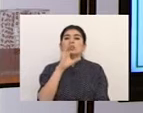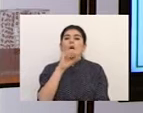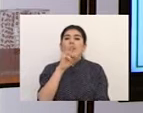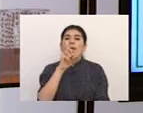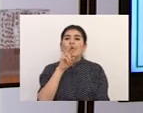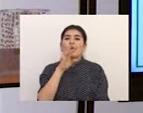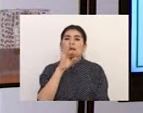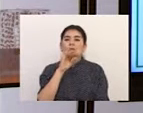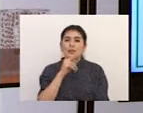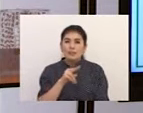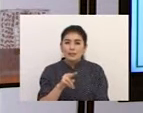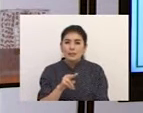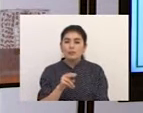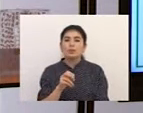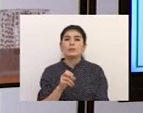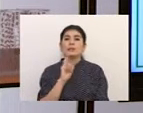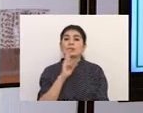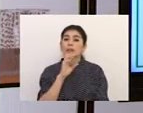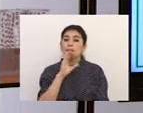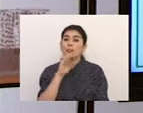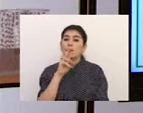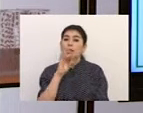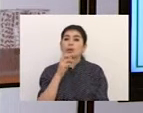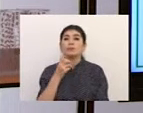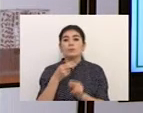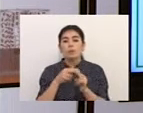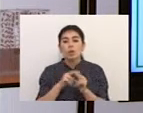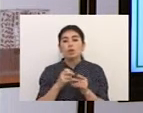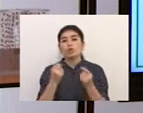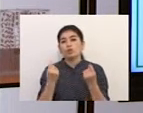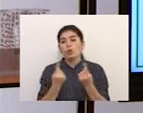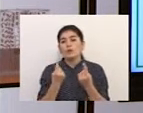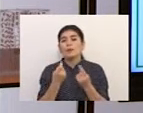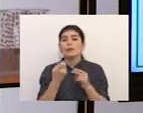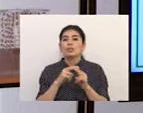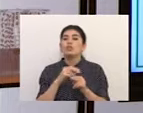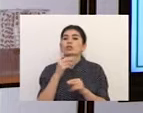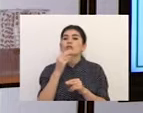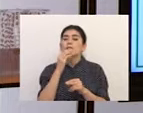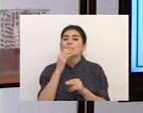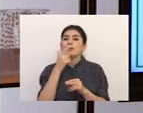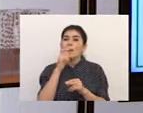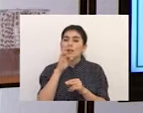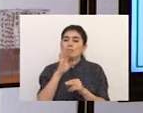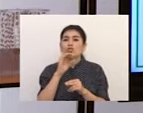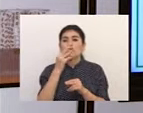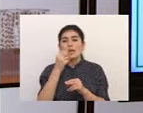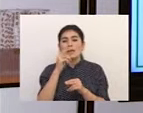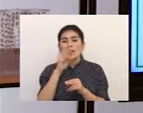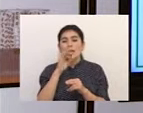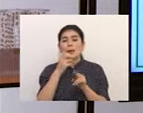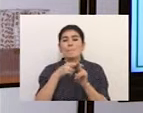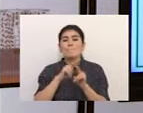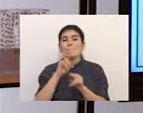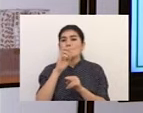hisoblanadi so'zlari kesimlik hisoblanadi. Ya'ni sodda gapni shakllantirayotgan kesimlik belgisi